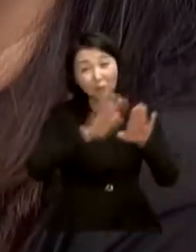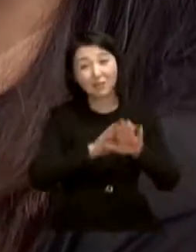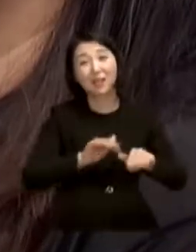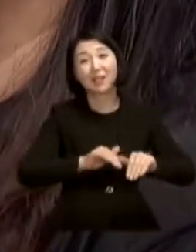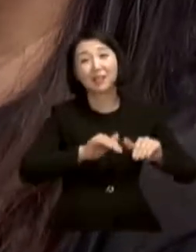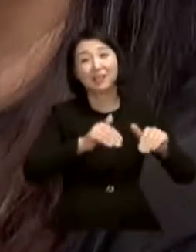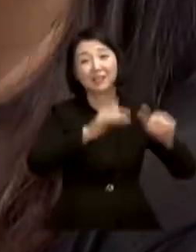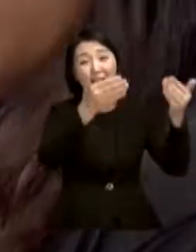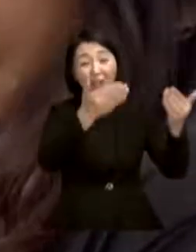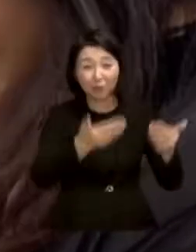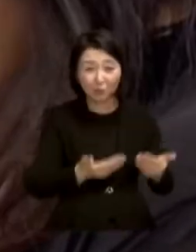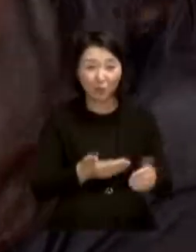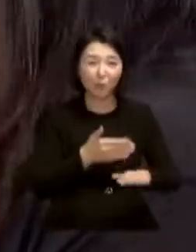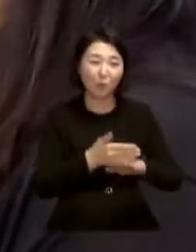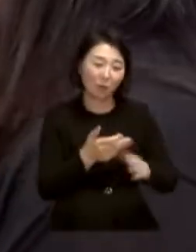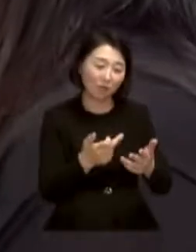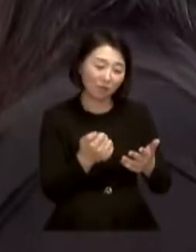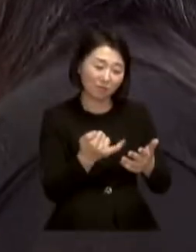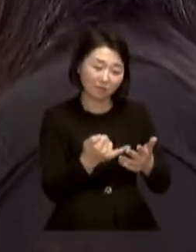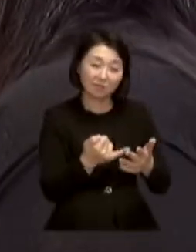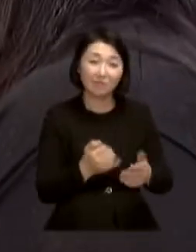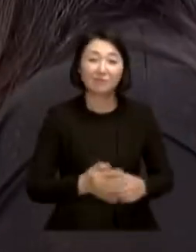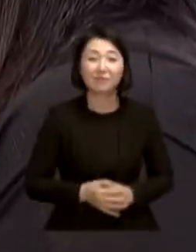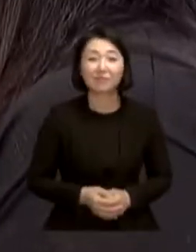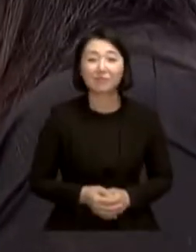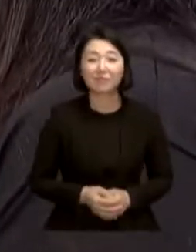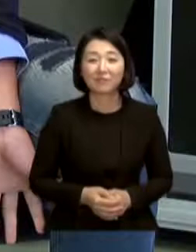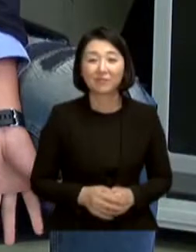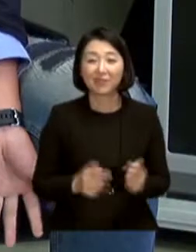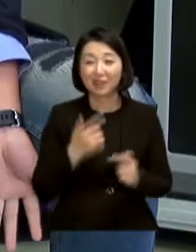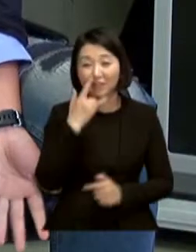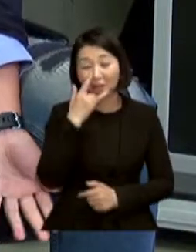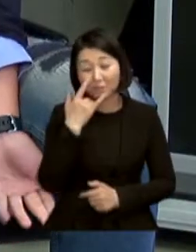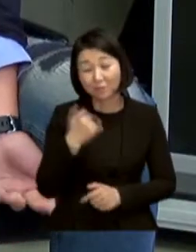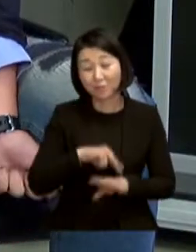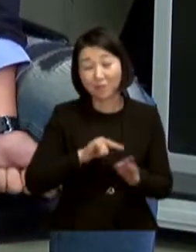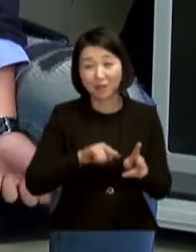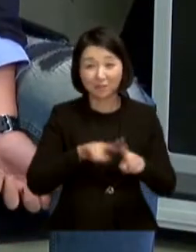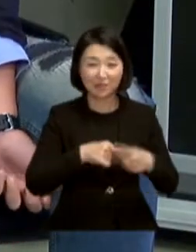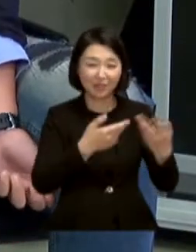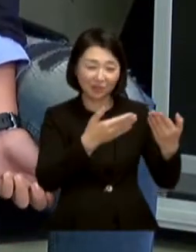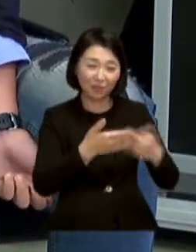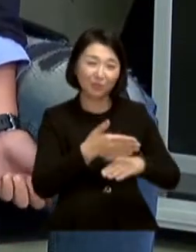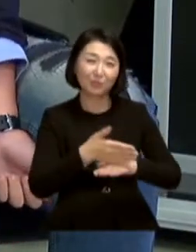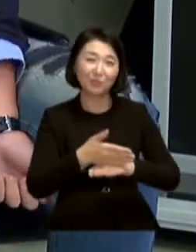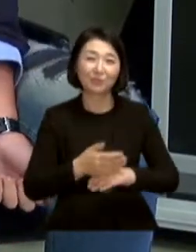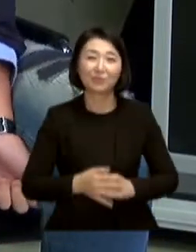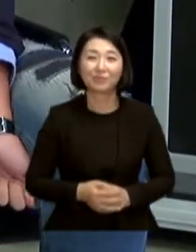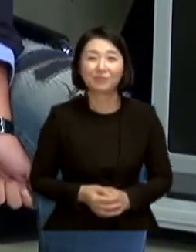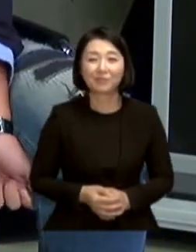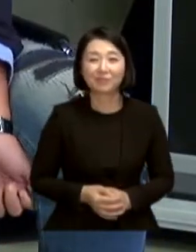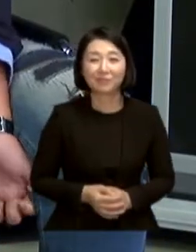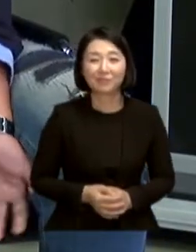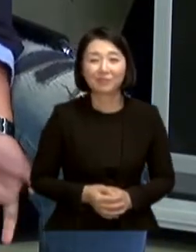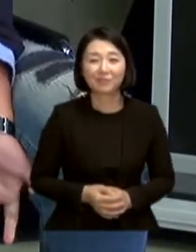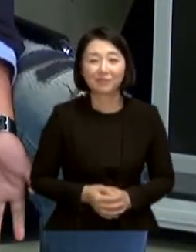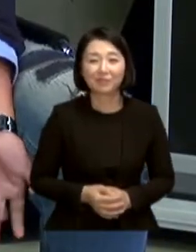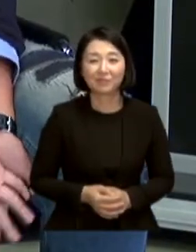게 고맙고 우리 딸 예나는 항상 엄마 아빠 마음을 헤아려줘서 너무